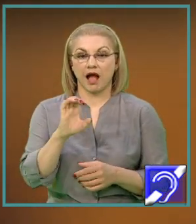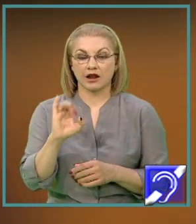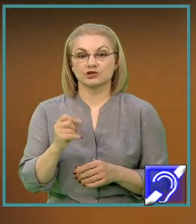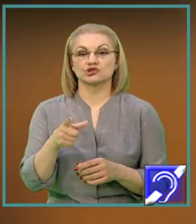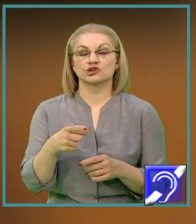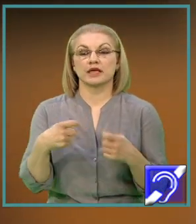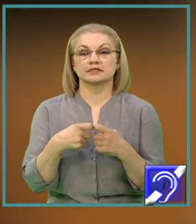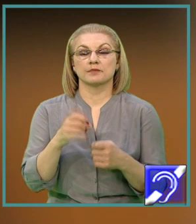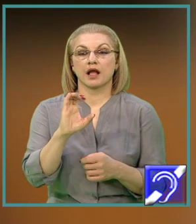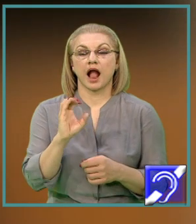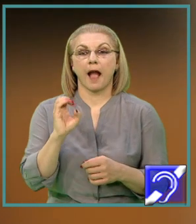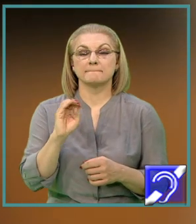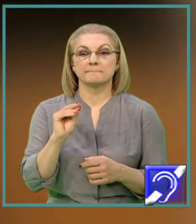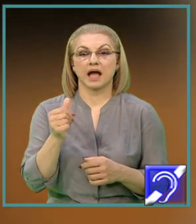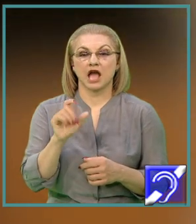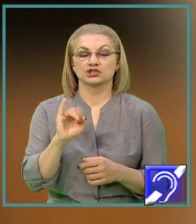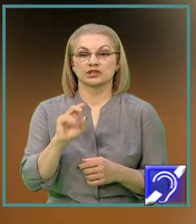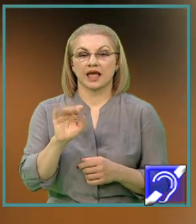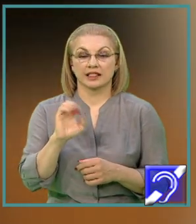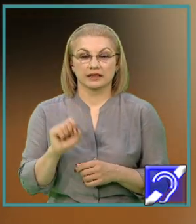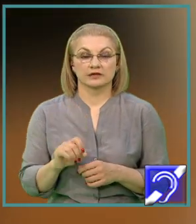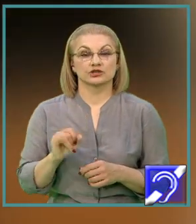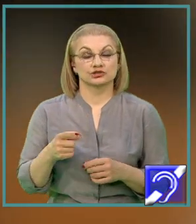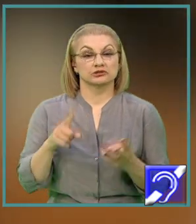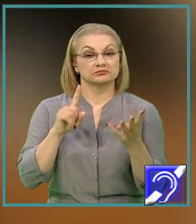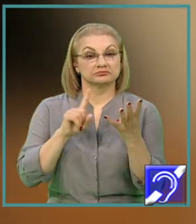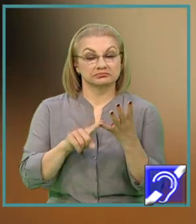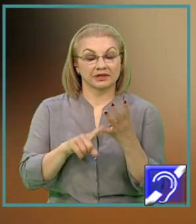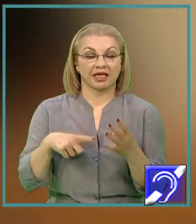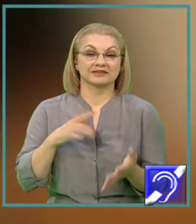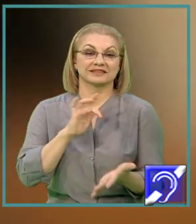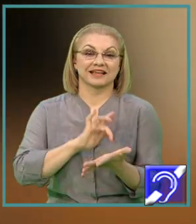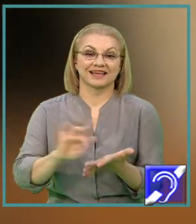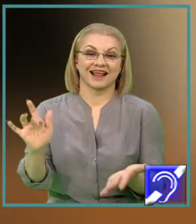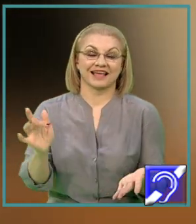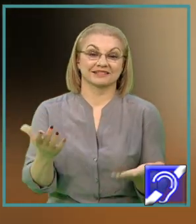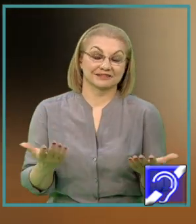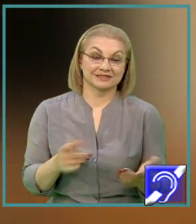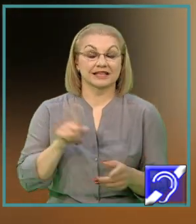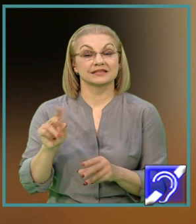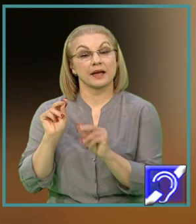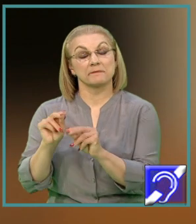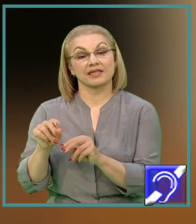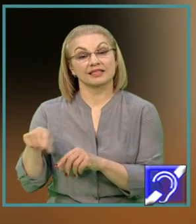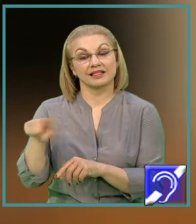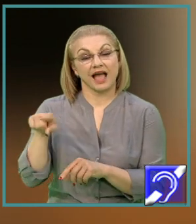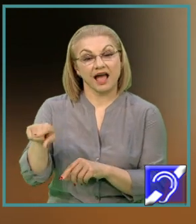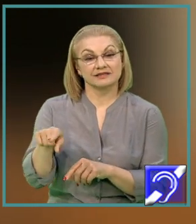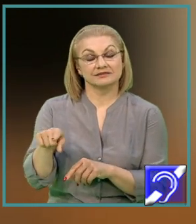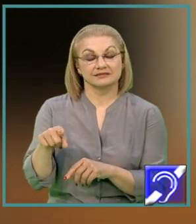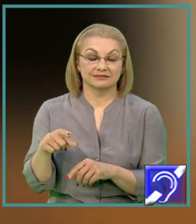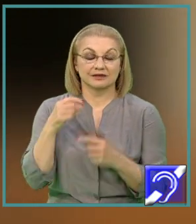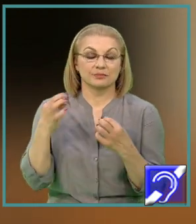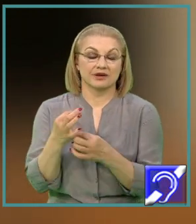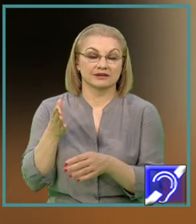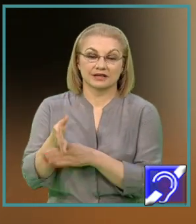capacitate. Și, mai important decât atât, e gratis, ceea ce n-am putea spune despre meditațiile la care, știm foarte bine, părinții ajung să apeleze